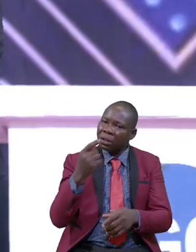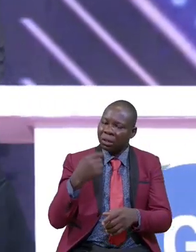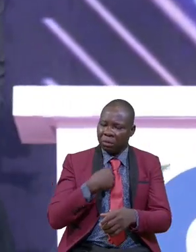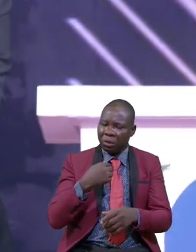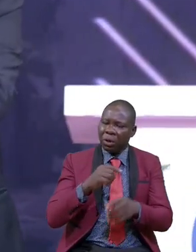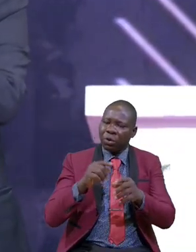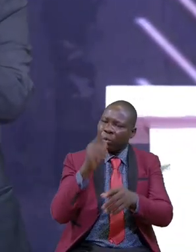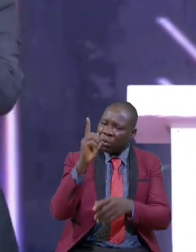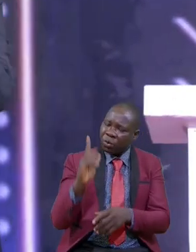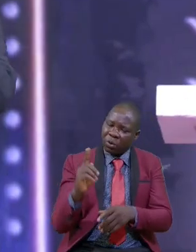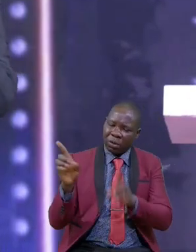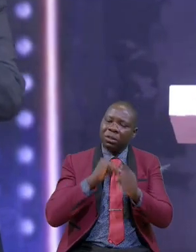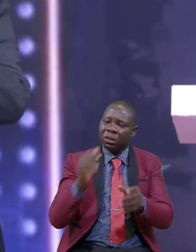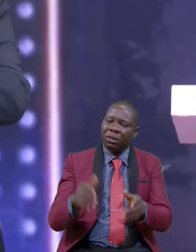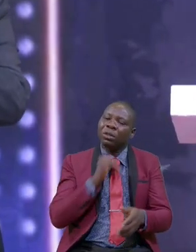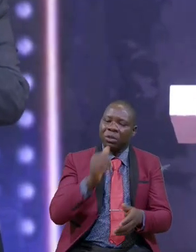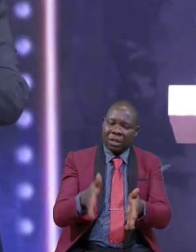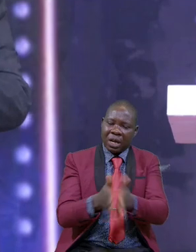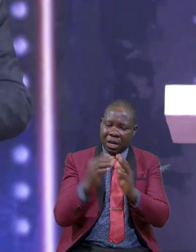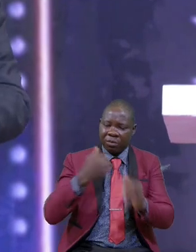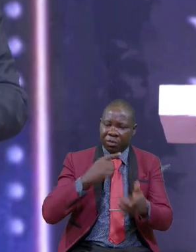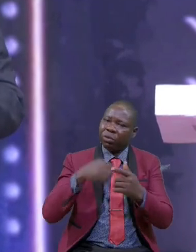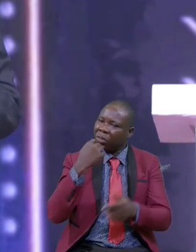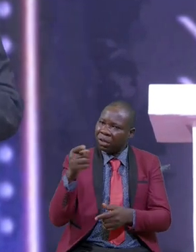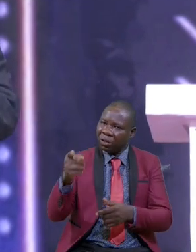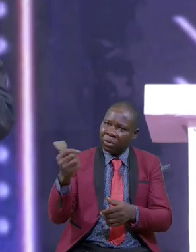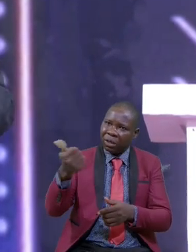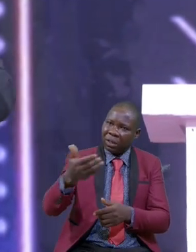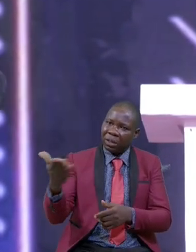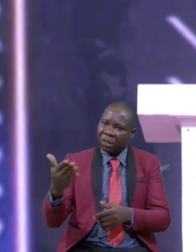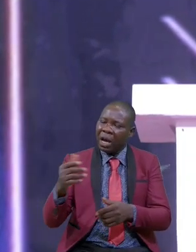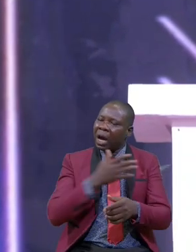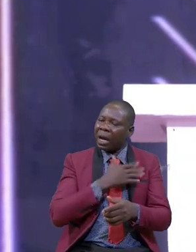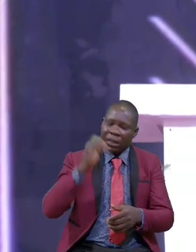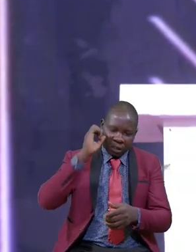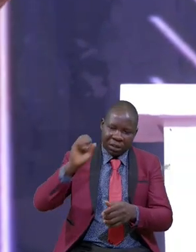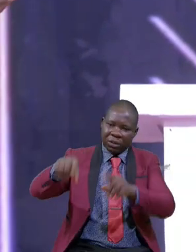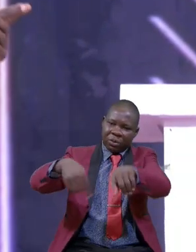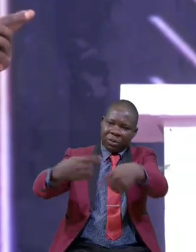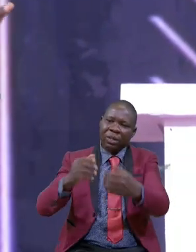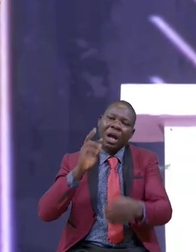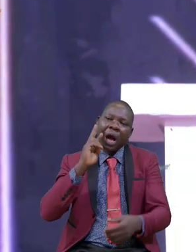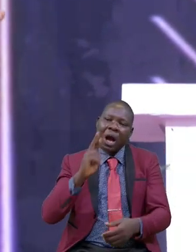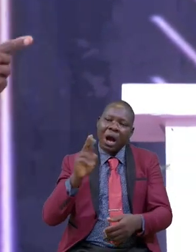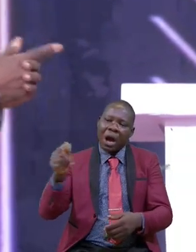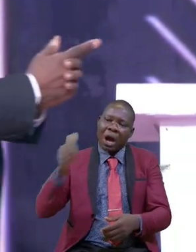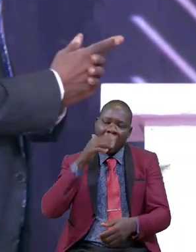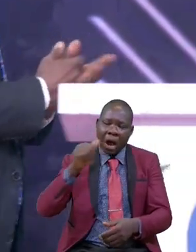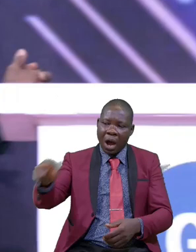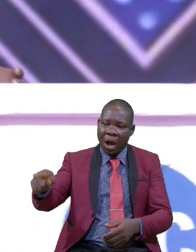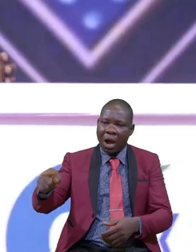it was after that, c'était après cela an que j'ai reçu une invitation Kenya, du Kenya dont notre